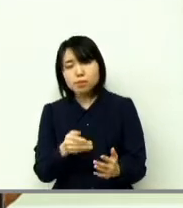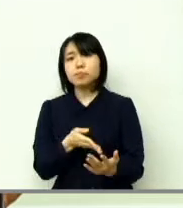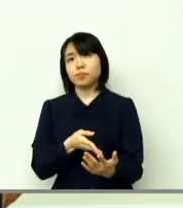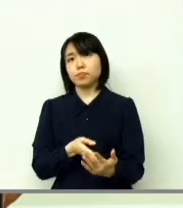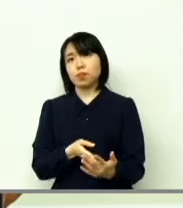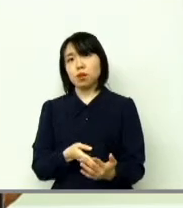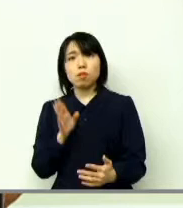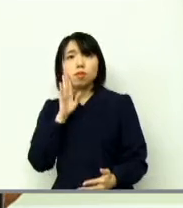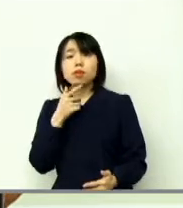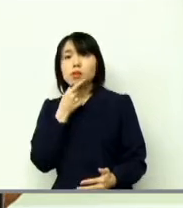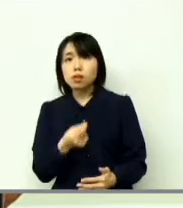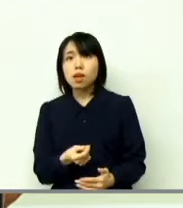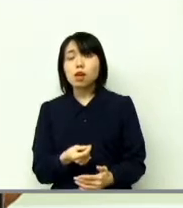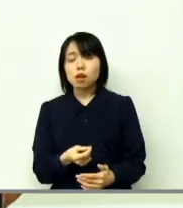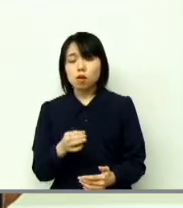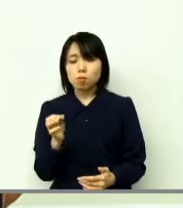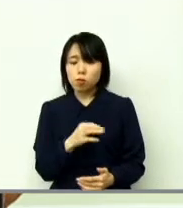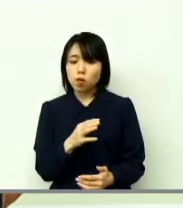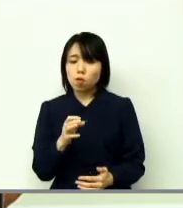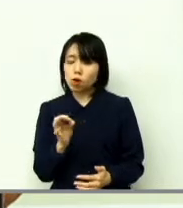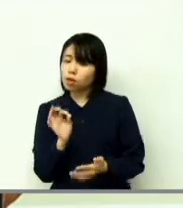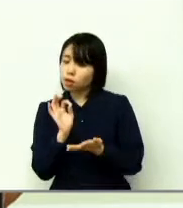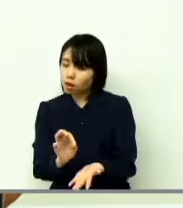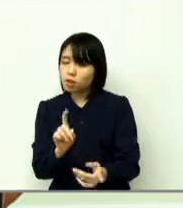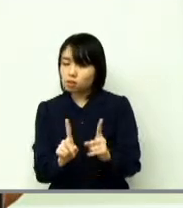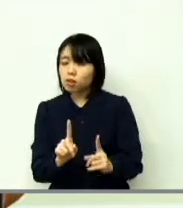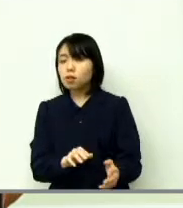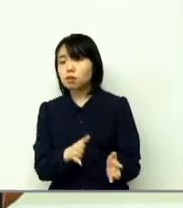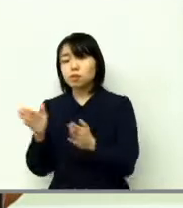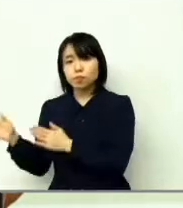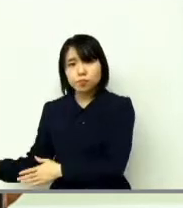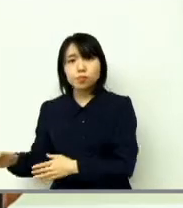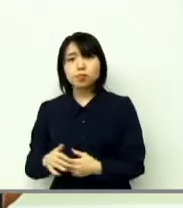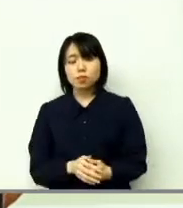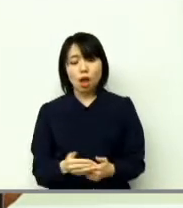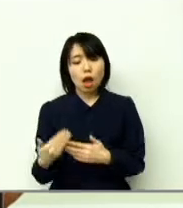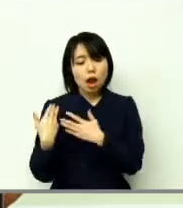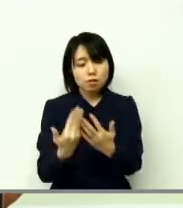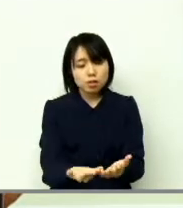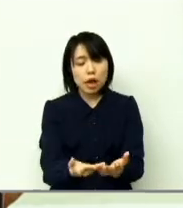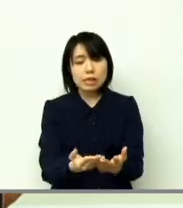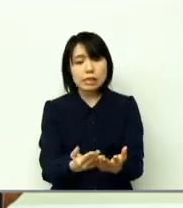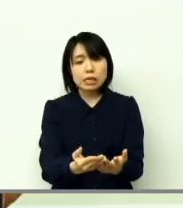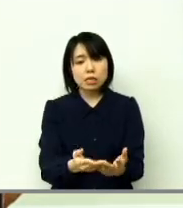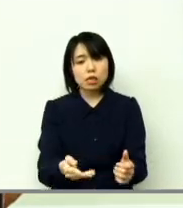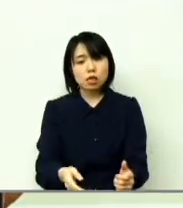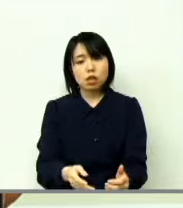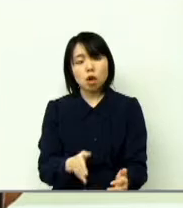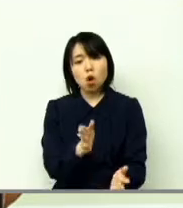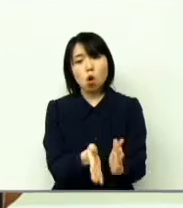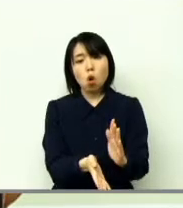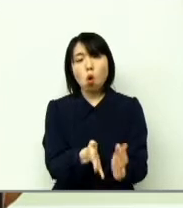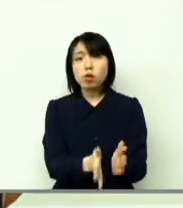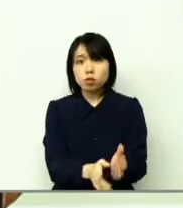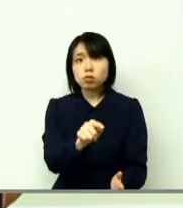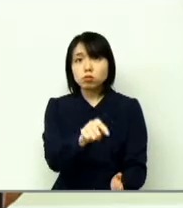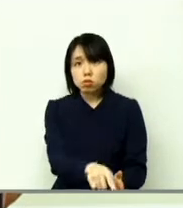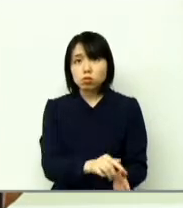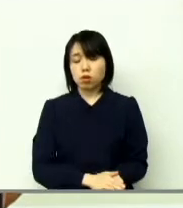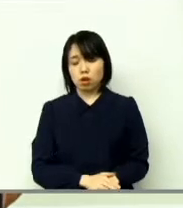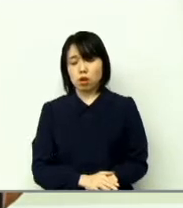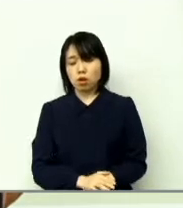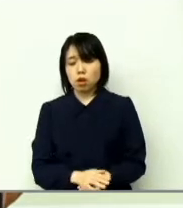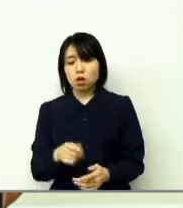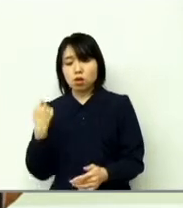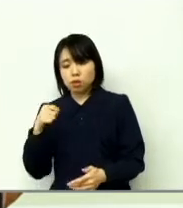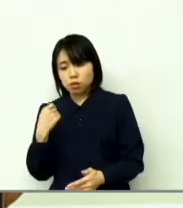いておくとして、その預かり保育というものに対して、ある程度長時間だったりとか、あるいはこの、夏休みだったり長期休みの時に